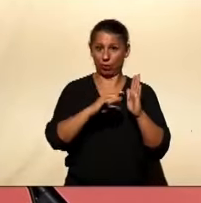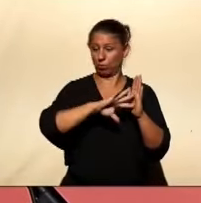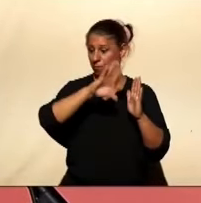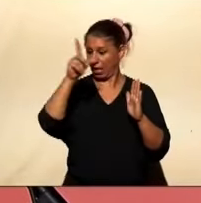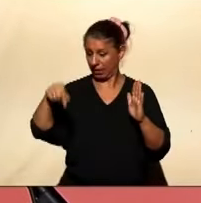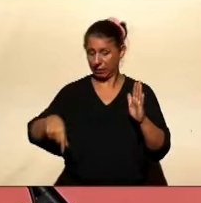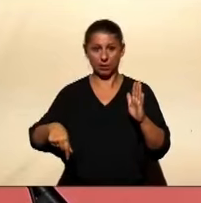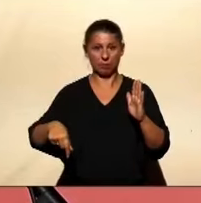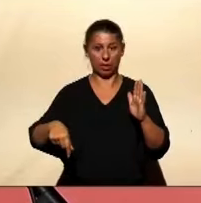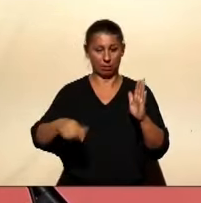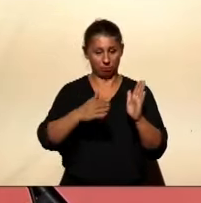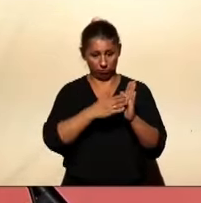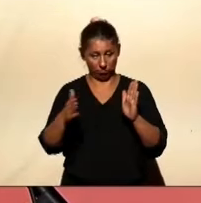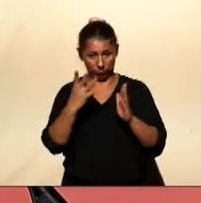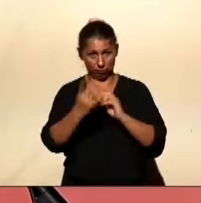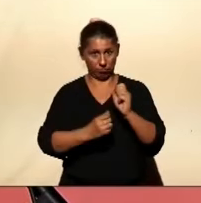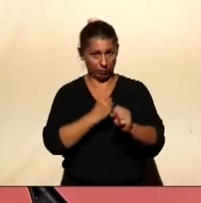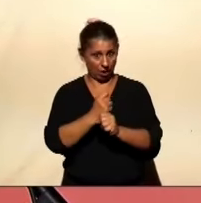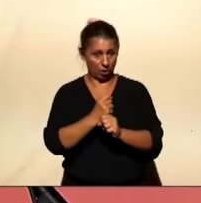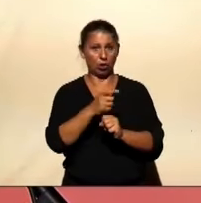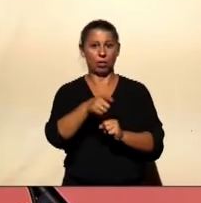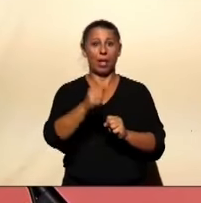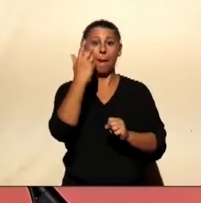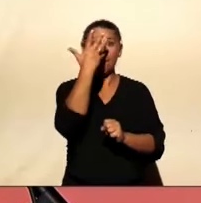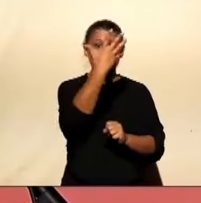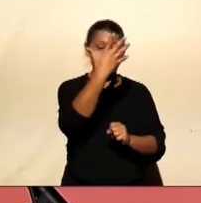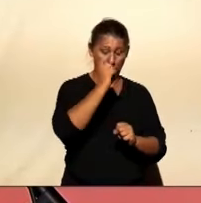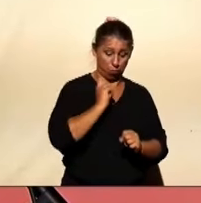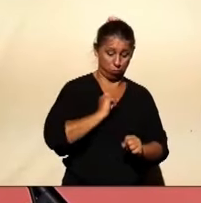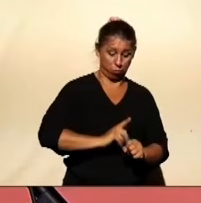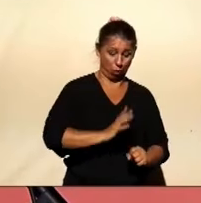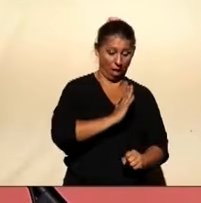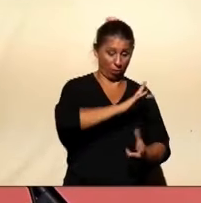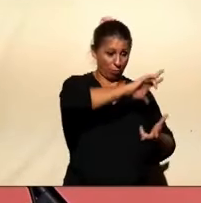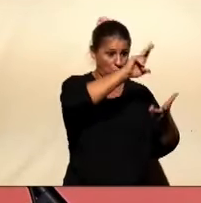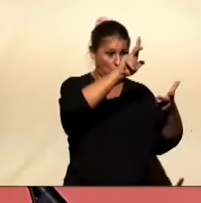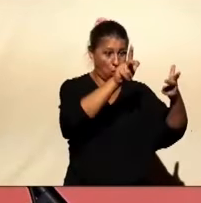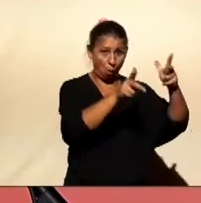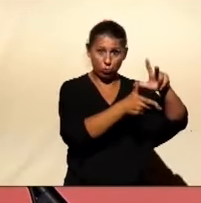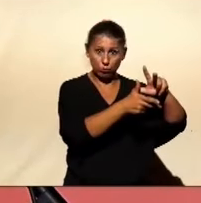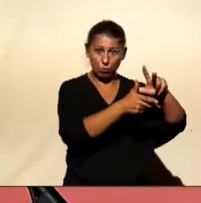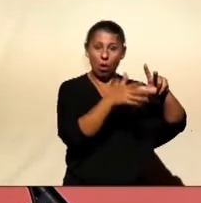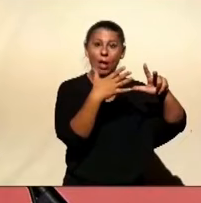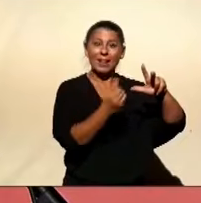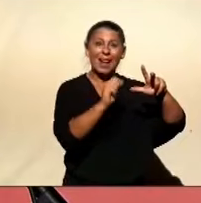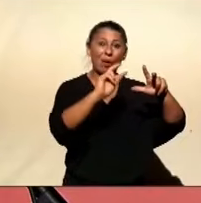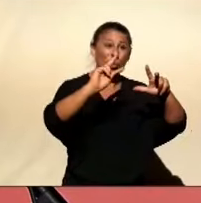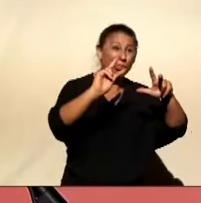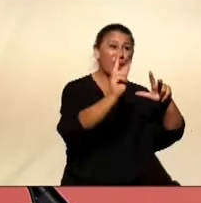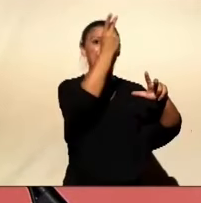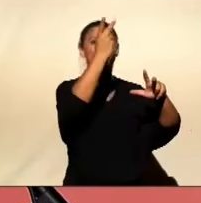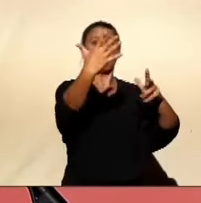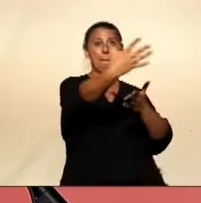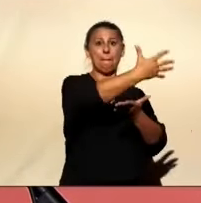μέχρι σήμερα οι 5 πλουσιότεροι άνθρωποι στον κόσμο να έχουν διπλασιάσει